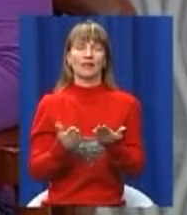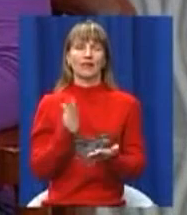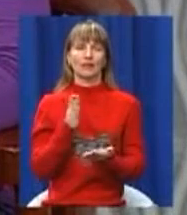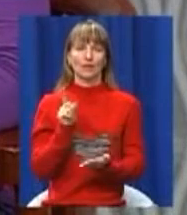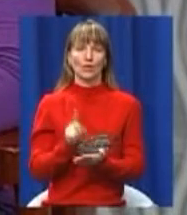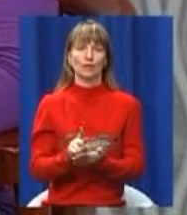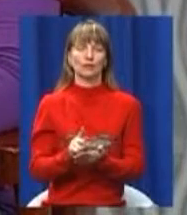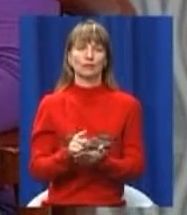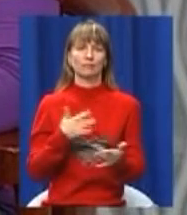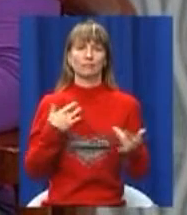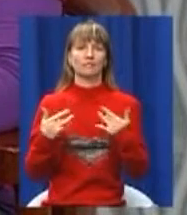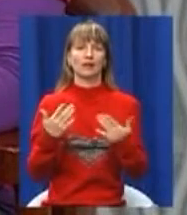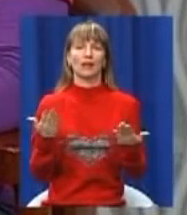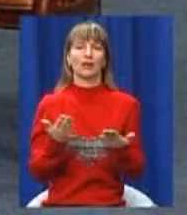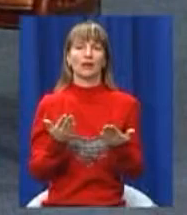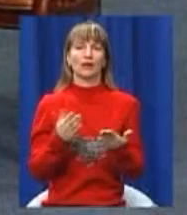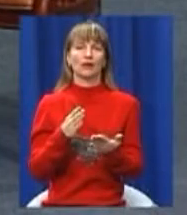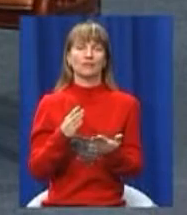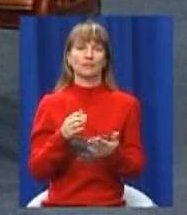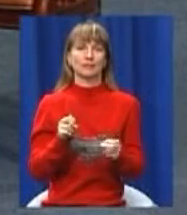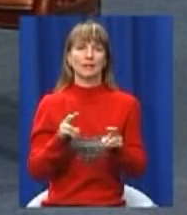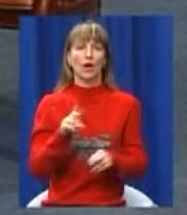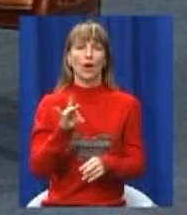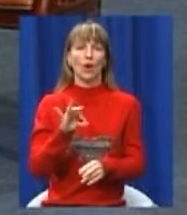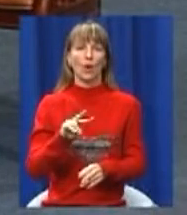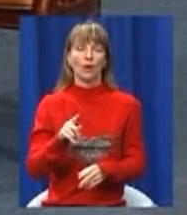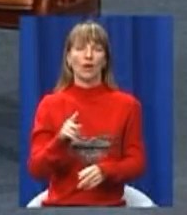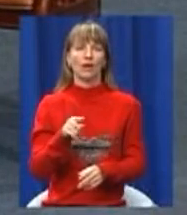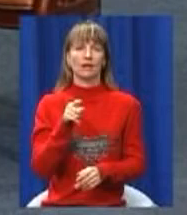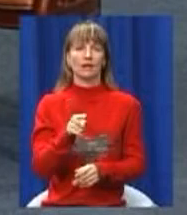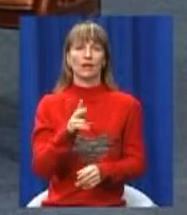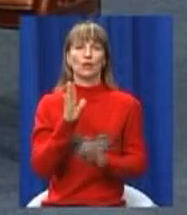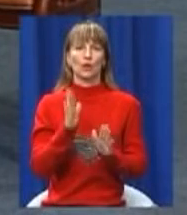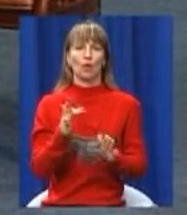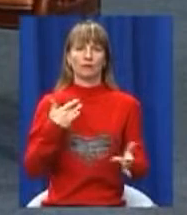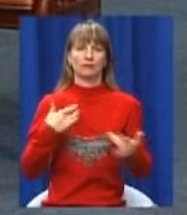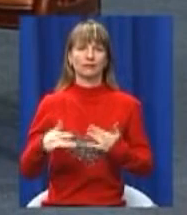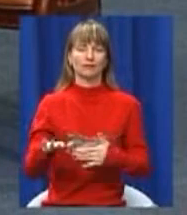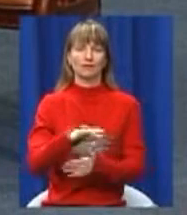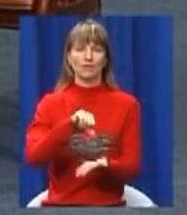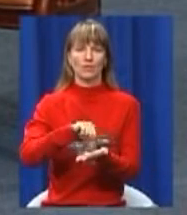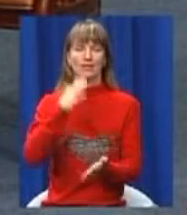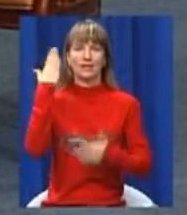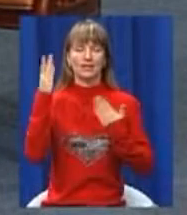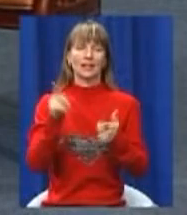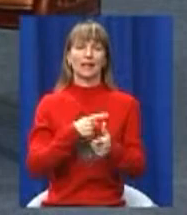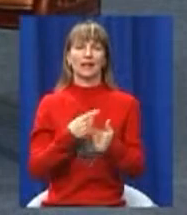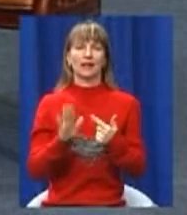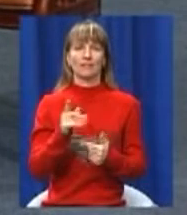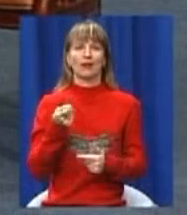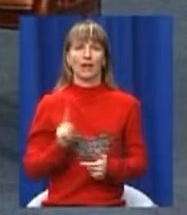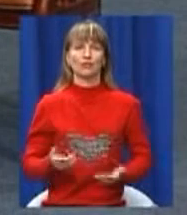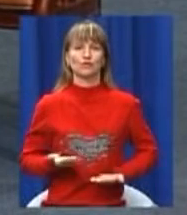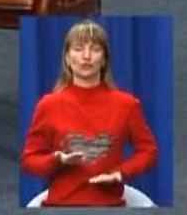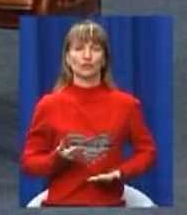сцені бути грати якусь відповідну роль. А, до речі, КВНчики, вони тільки на сцені такі веселі, жваві, бадьорі? Чи в реальному житті,